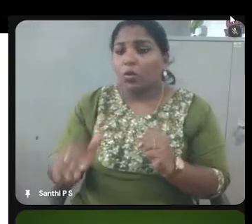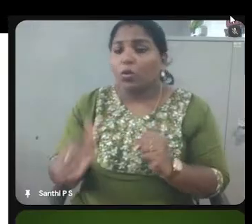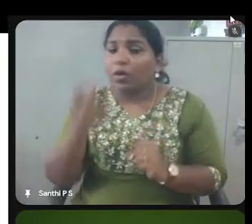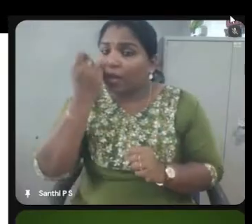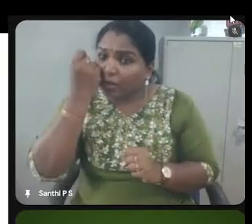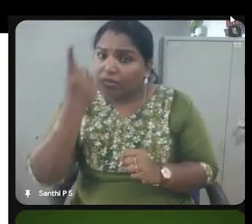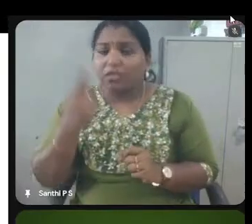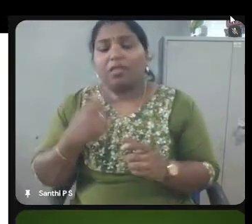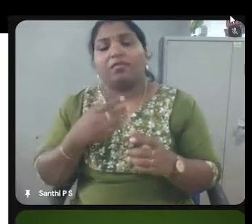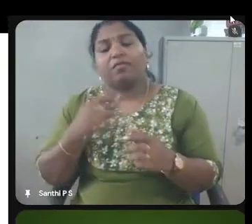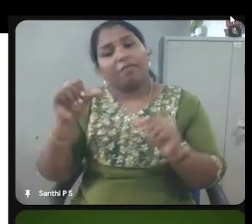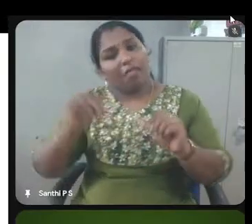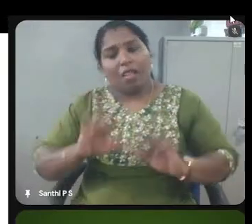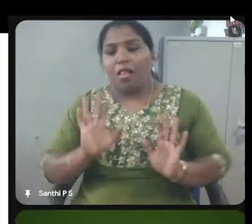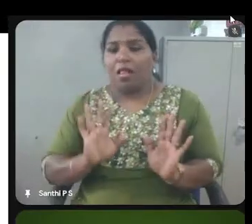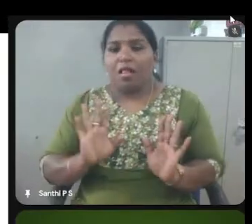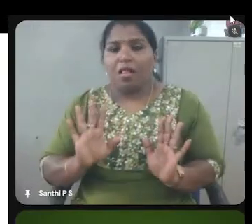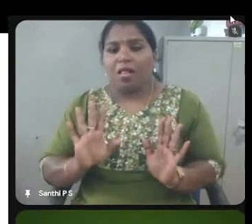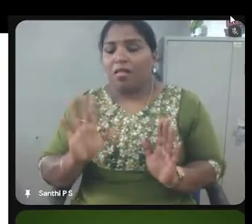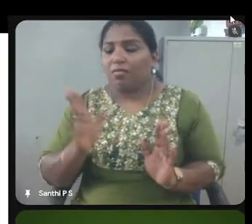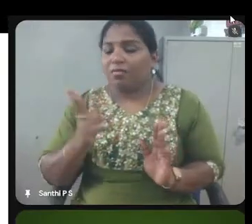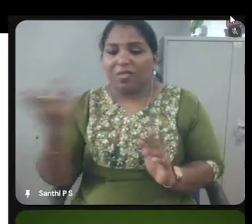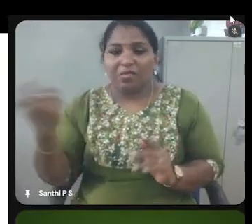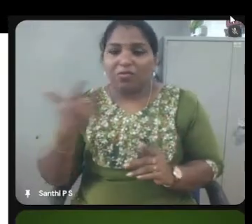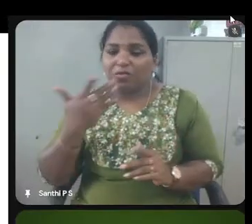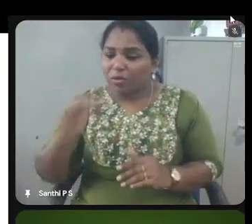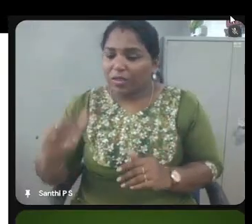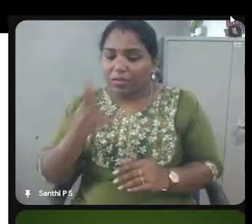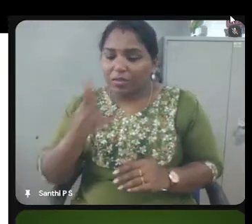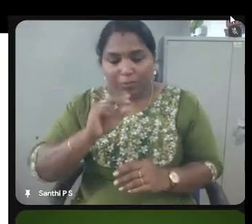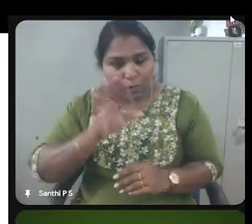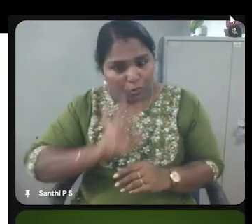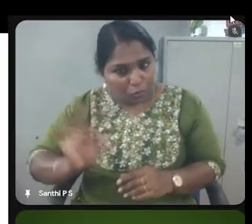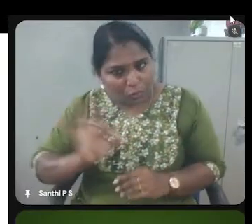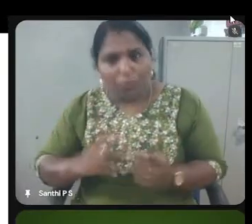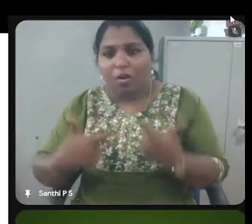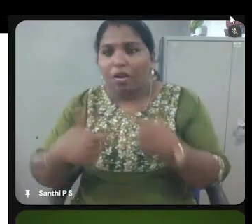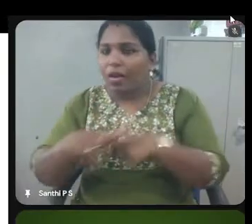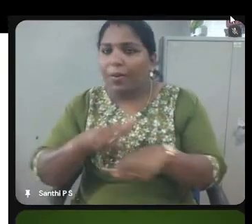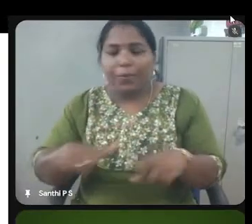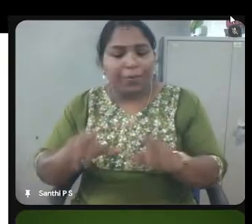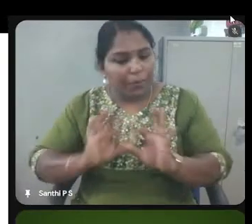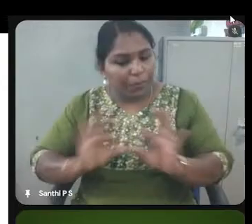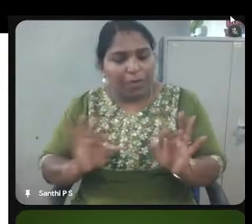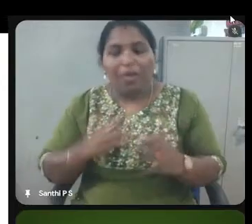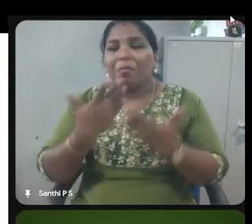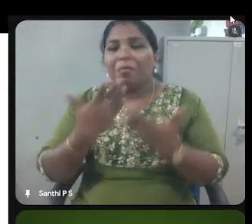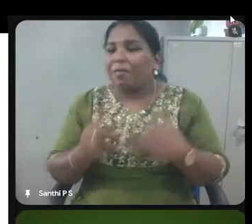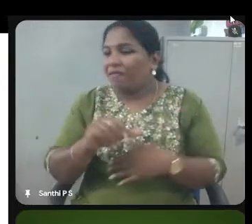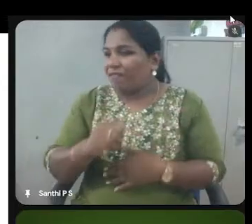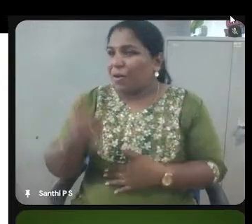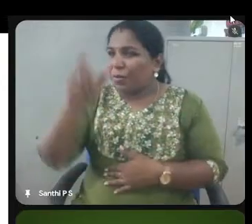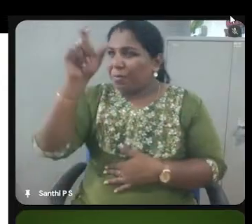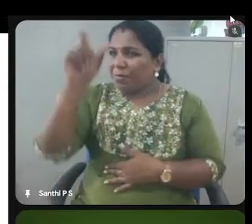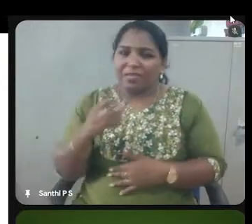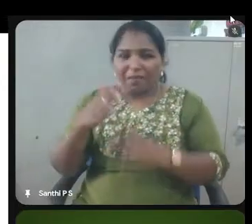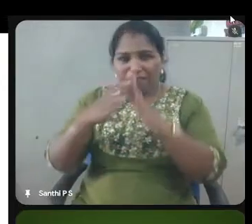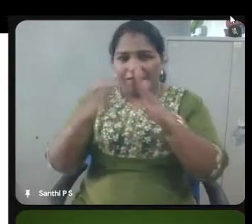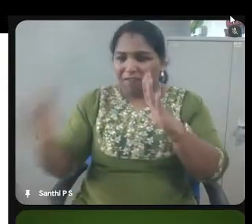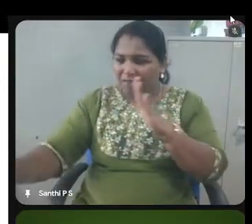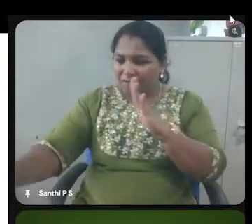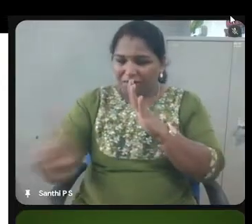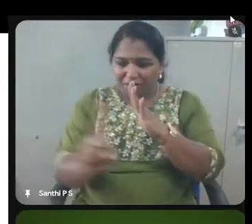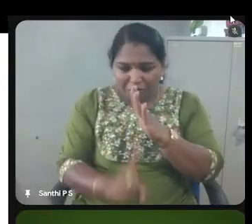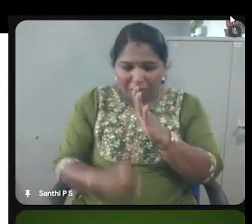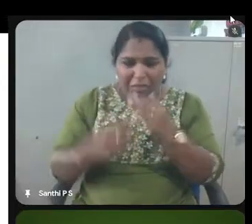മനസ്സിലാക്കാൻ ബുദ്ധിമുട്ടായിരിക്കാം. അപ്പൊ വീട്ടിന്റെ സാഹചര്യത്തിൽ വെച്ച് വേറെ ആരെങ്കിലും നമ്മുടെ വീട്ടിൽ വന്നിട്ടുണ്ടോ അങ്ങനെ എന്തെങ്കിലും